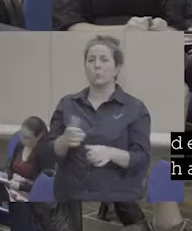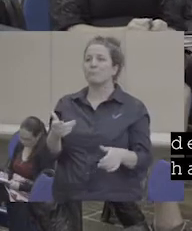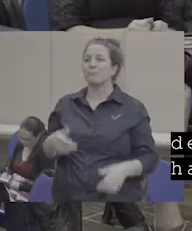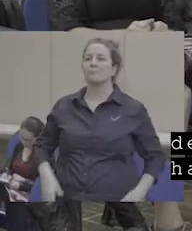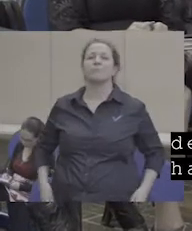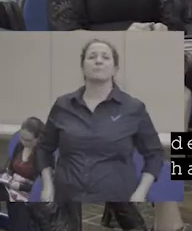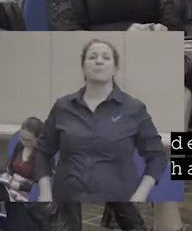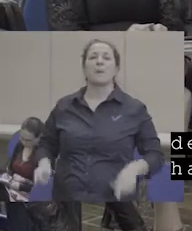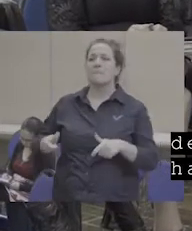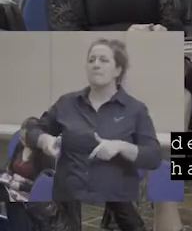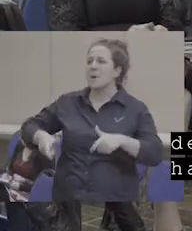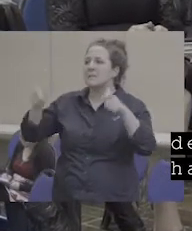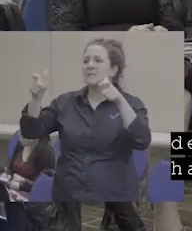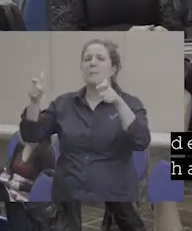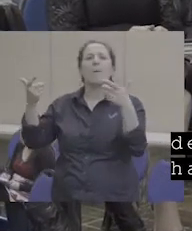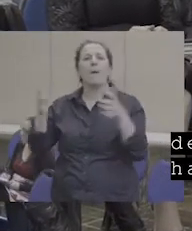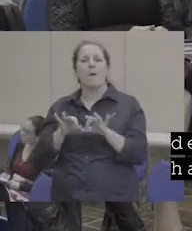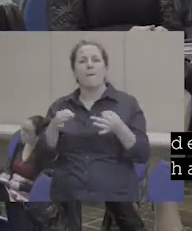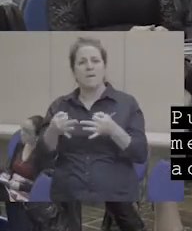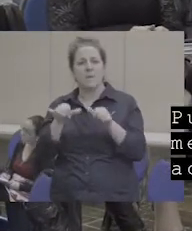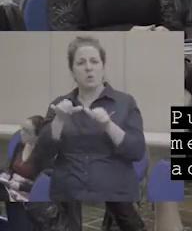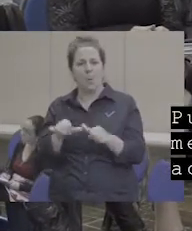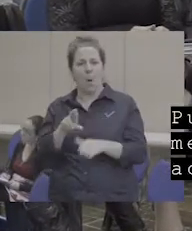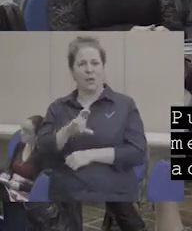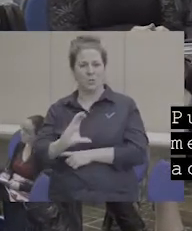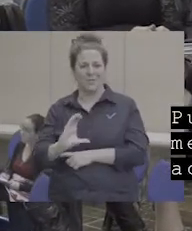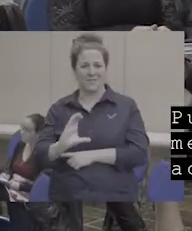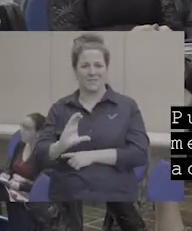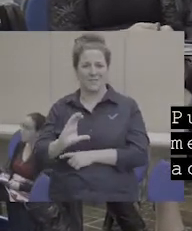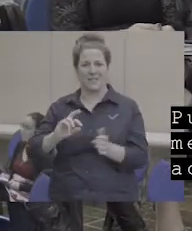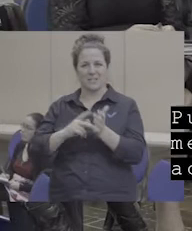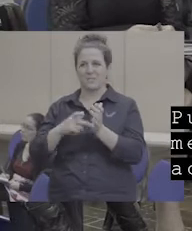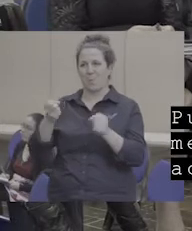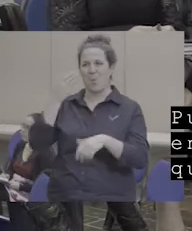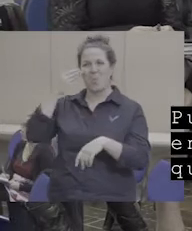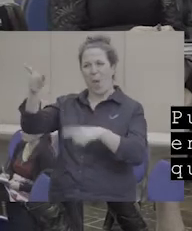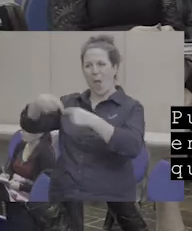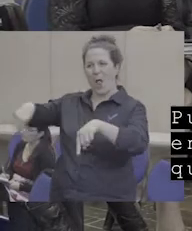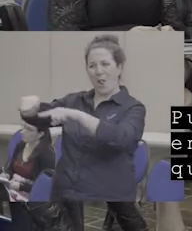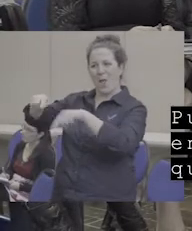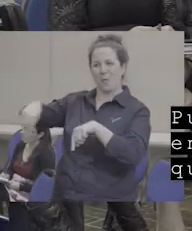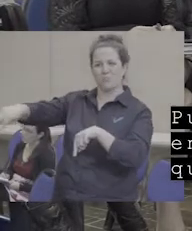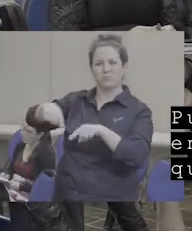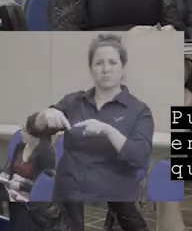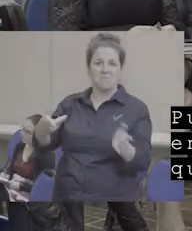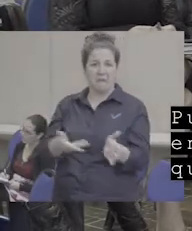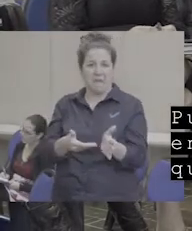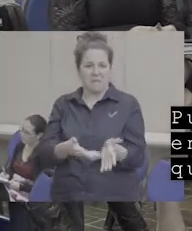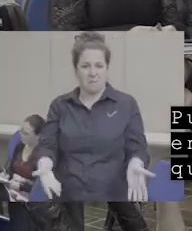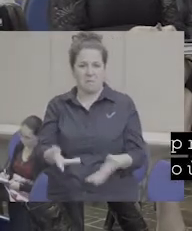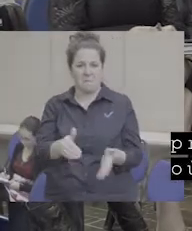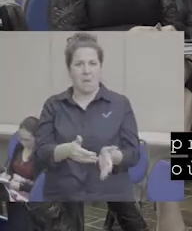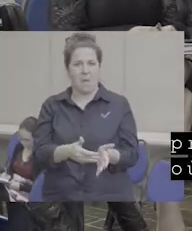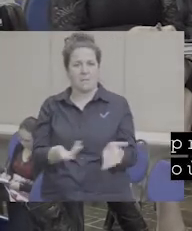les bâtiments là, où les familles habitent au rez-de-chaussée, puis comme ça, ils sont en mesure de voir leurs enfants accéder à la cour. Puis on est encore là à Montréal. Ça